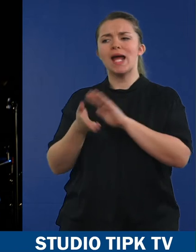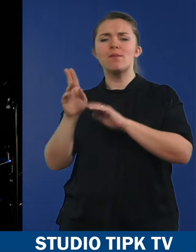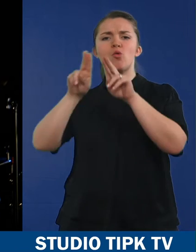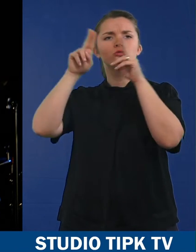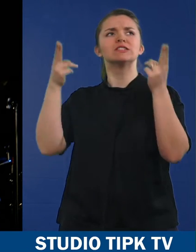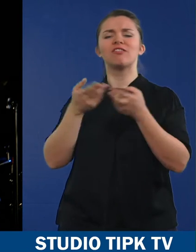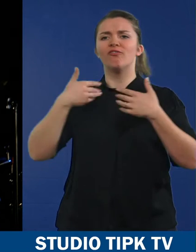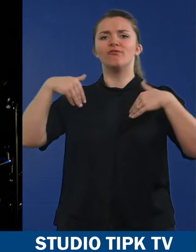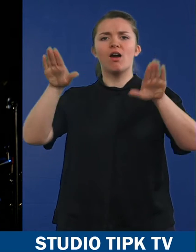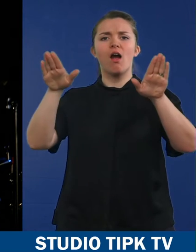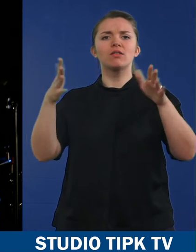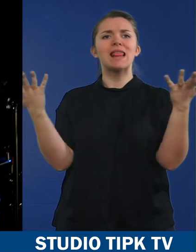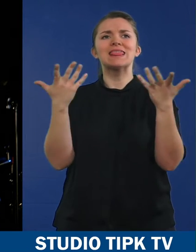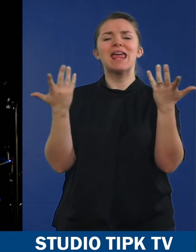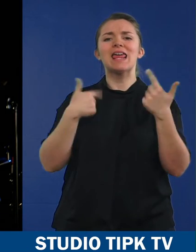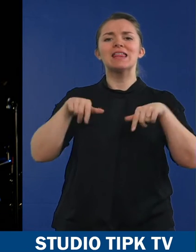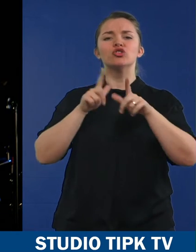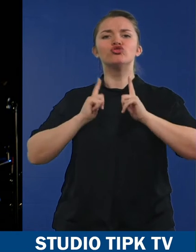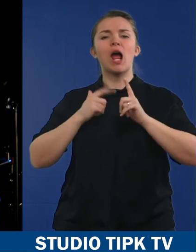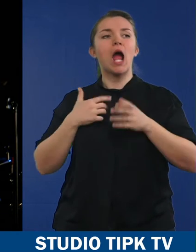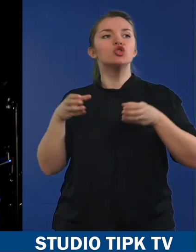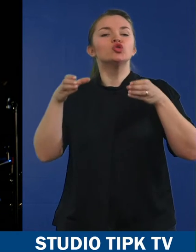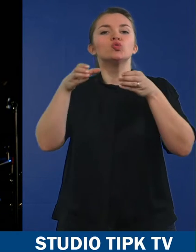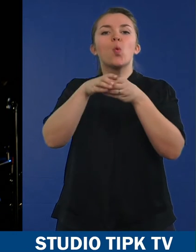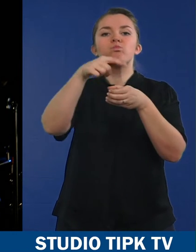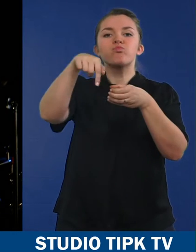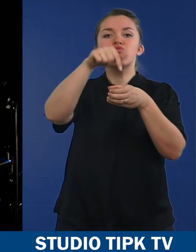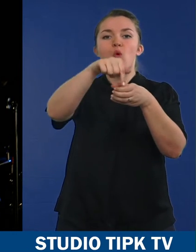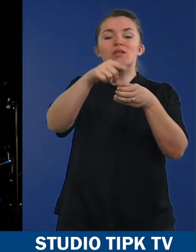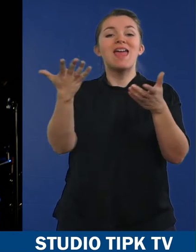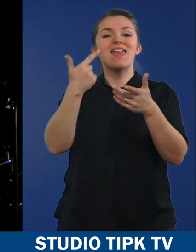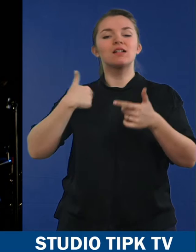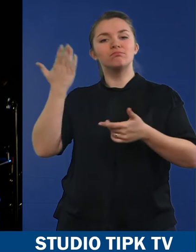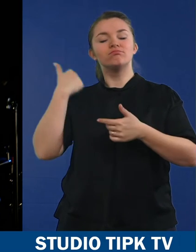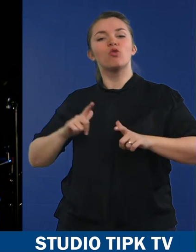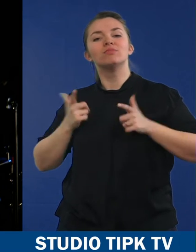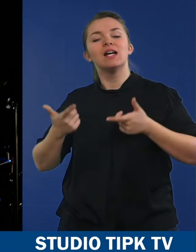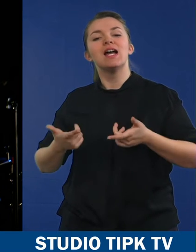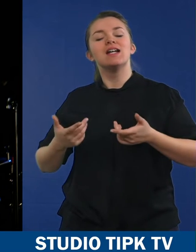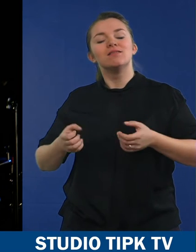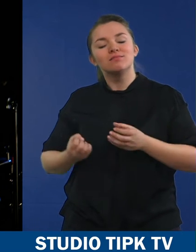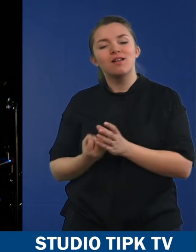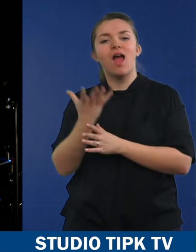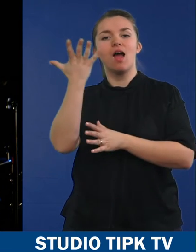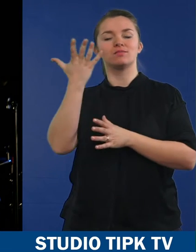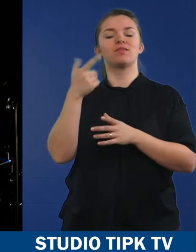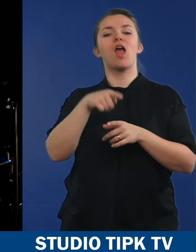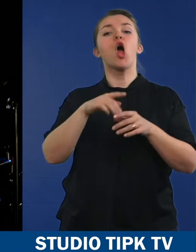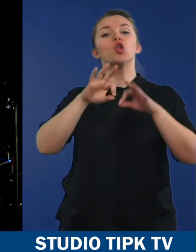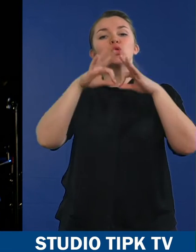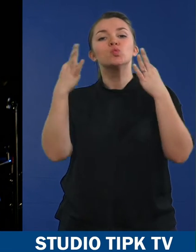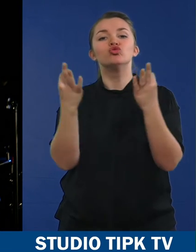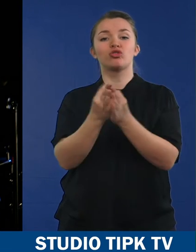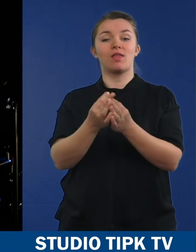širni svet, nekje čaka naša skupnost, v kateri smo zrasli, naša družina, naša